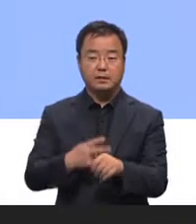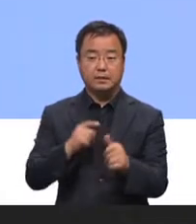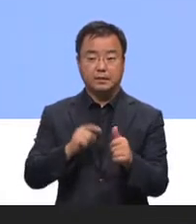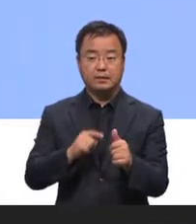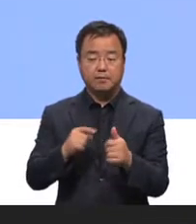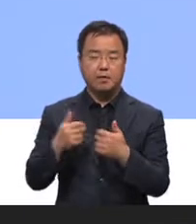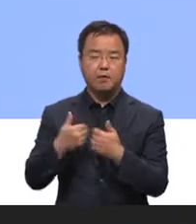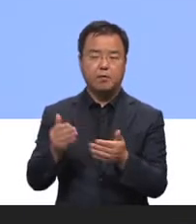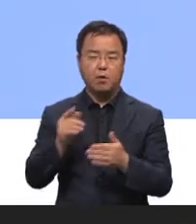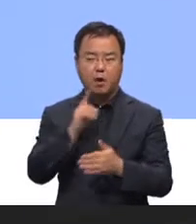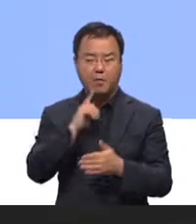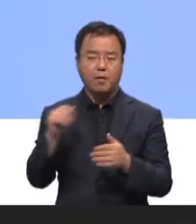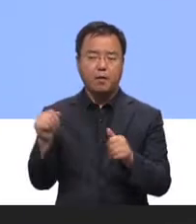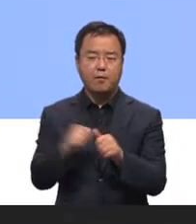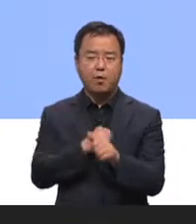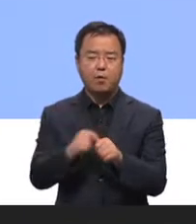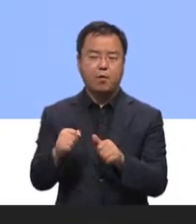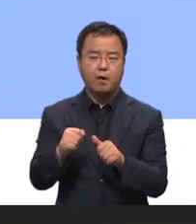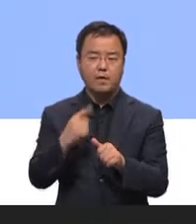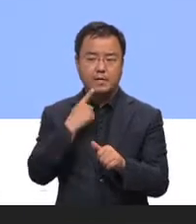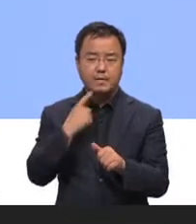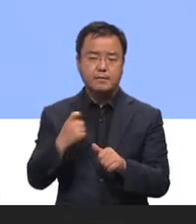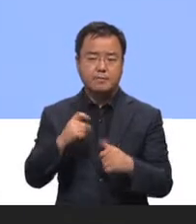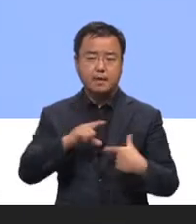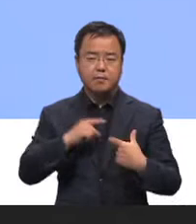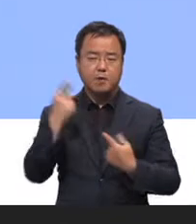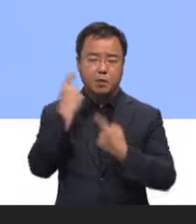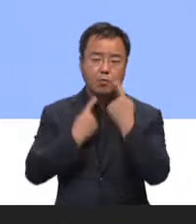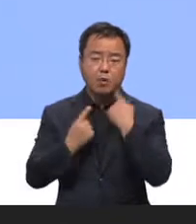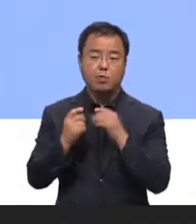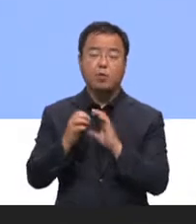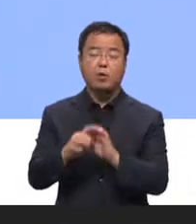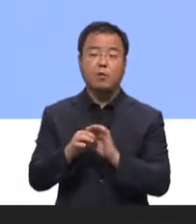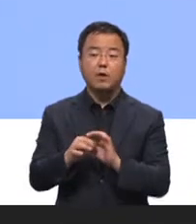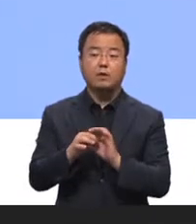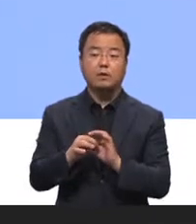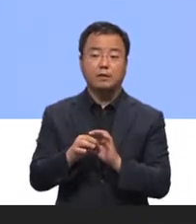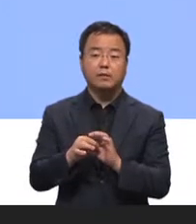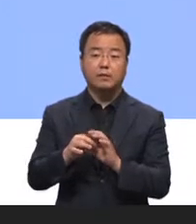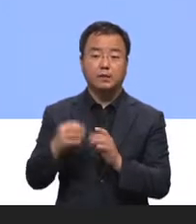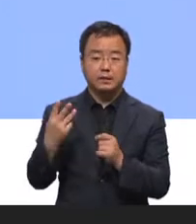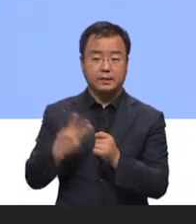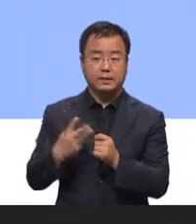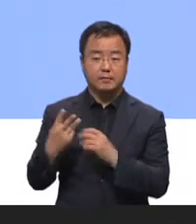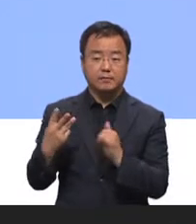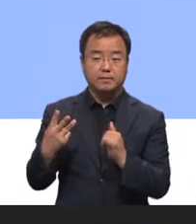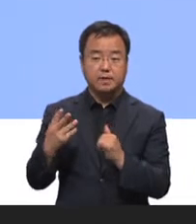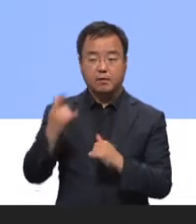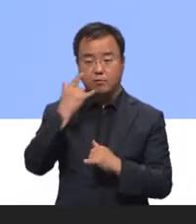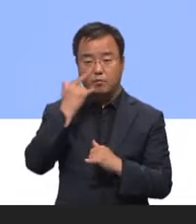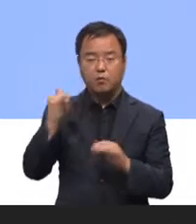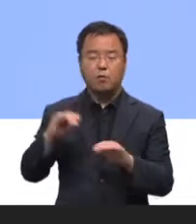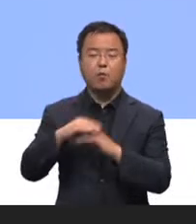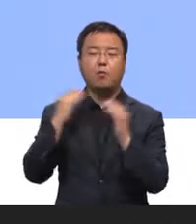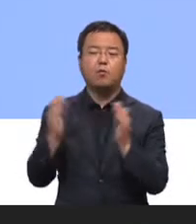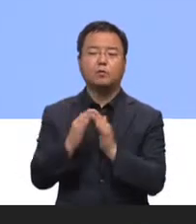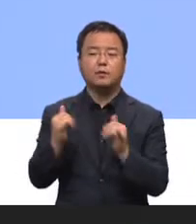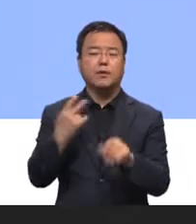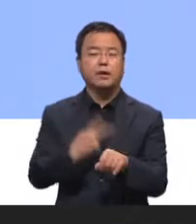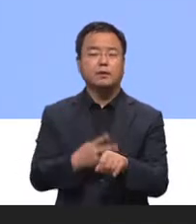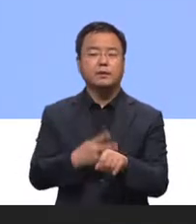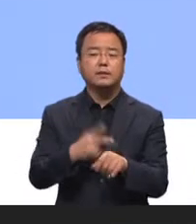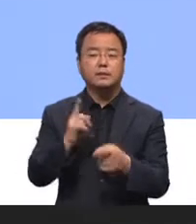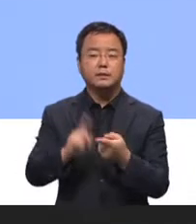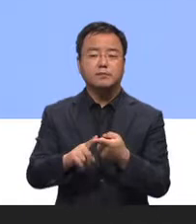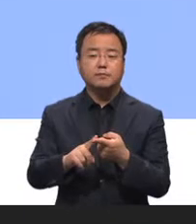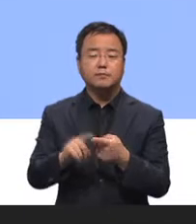폭언 폭행 인 공갈 협박 명 의해 손과 관련된 2 제 3자 나 학부모 모든 분들이 선생님에 대해서